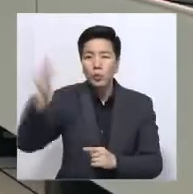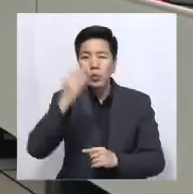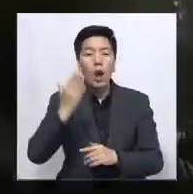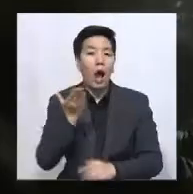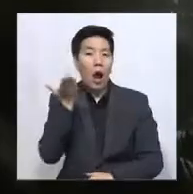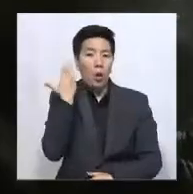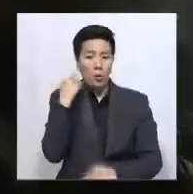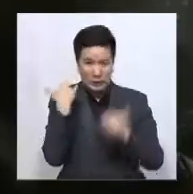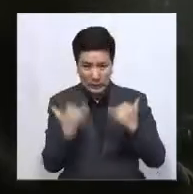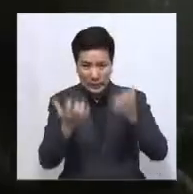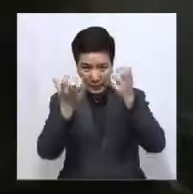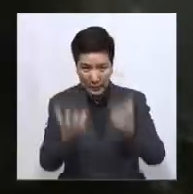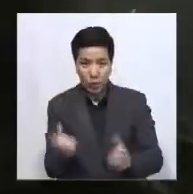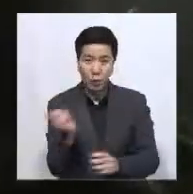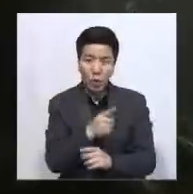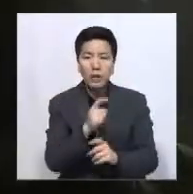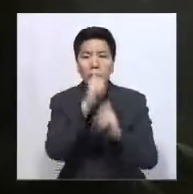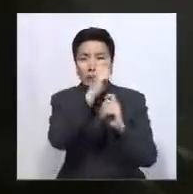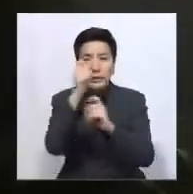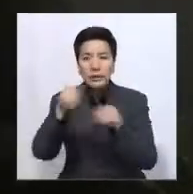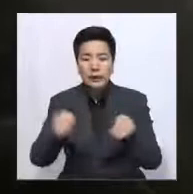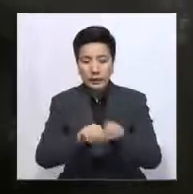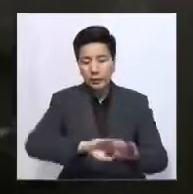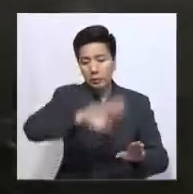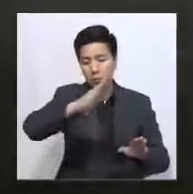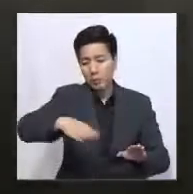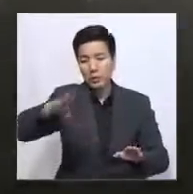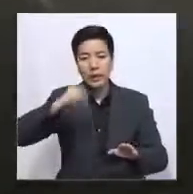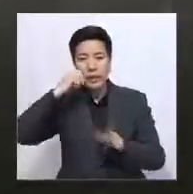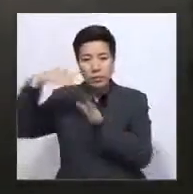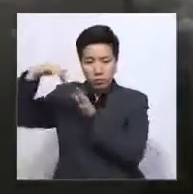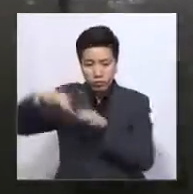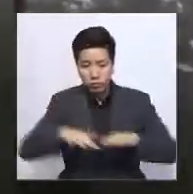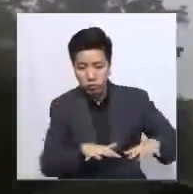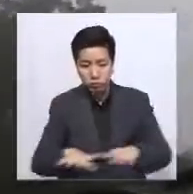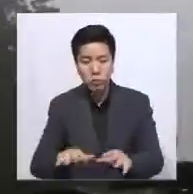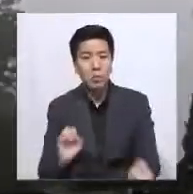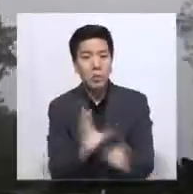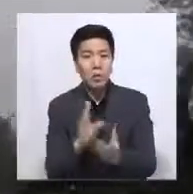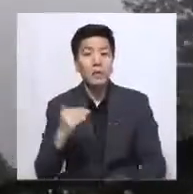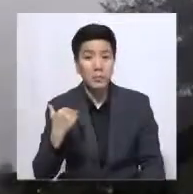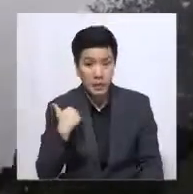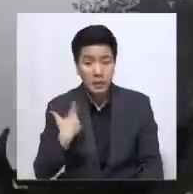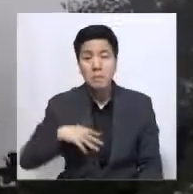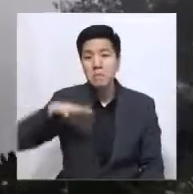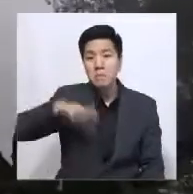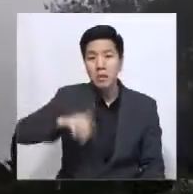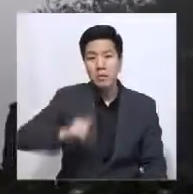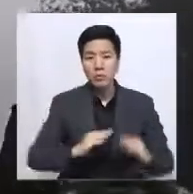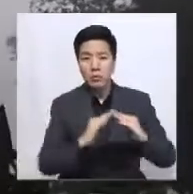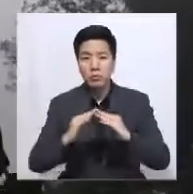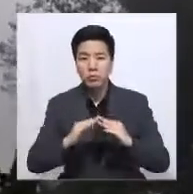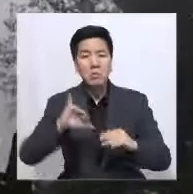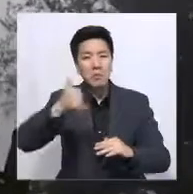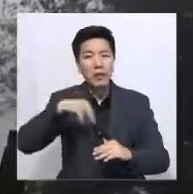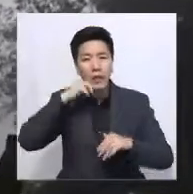ดูร้อนในครั้งที่ผ่านมาด้วยนะครับพื้นที่เสี่ยงภัยใกล้เชิงเขามีโอกาสที่จะเกิดน้ำป่าไหลหลากได้ส่วนพื้นที่เมืองที่ฝนตกสะสม